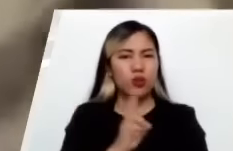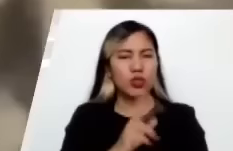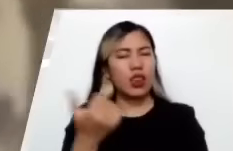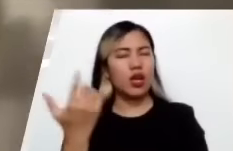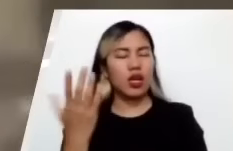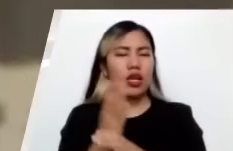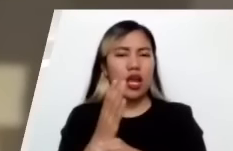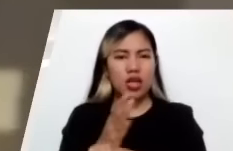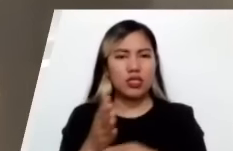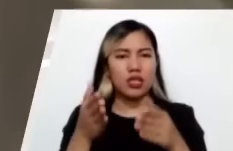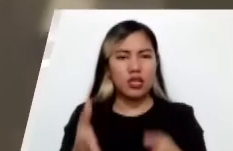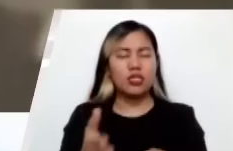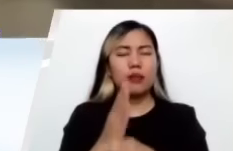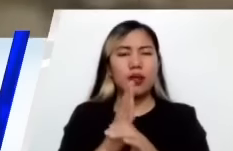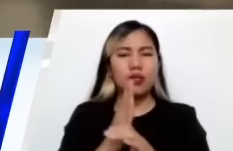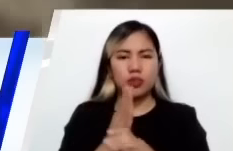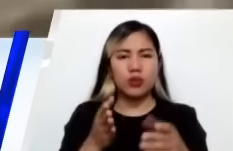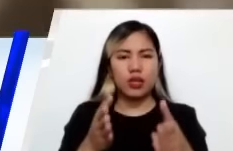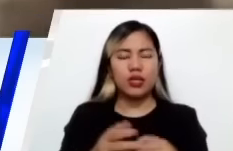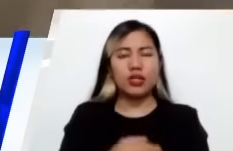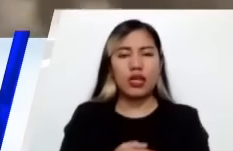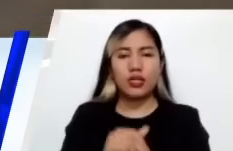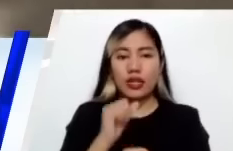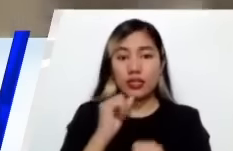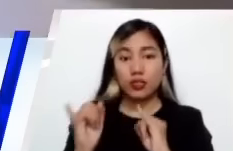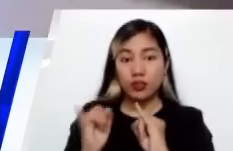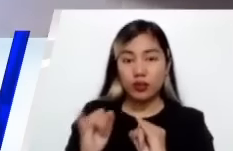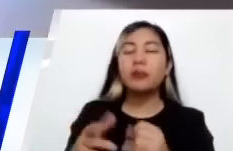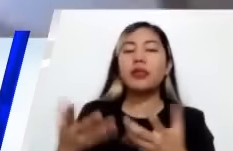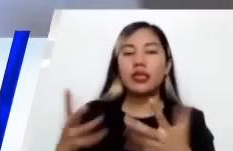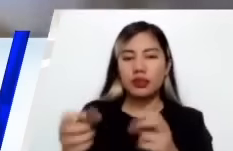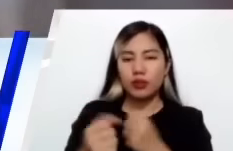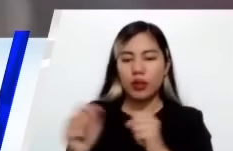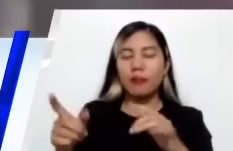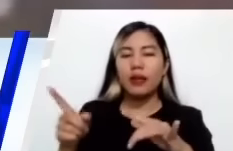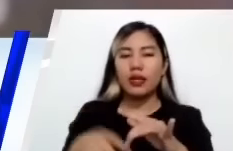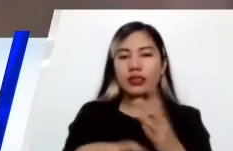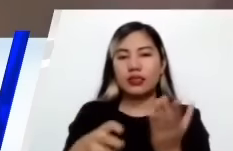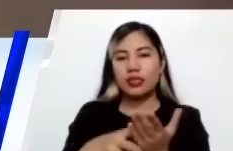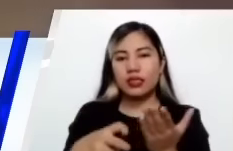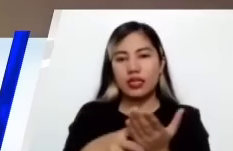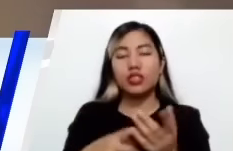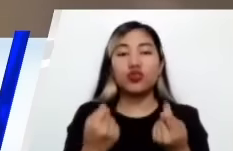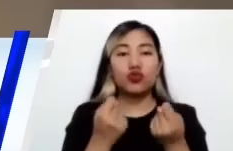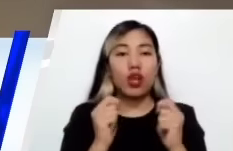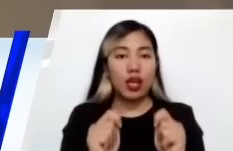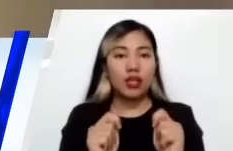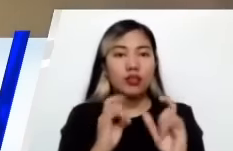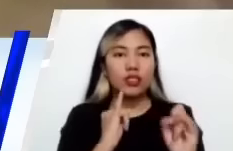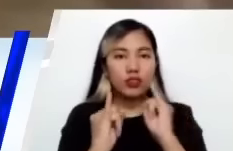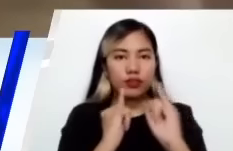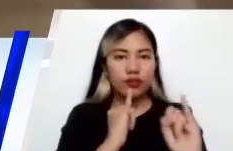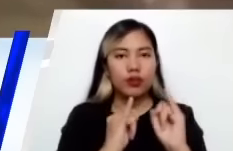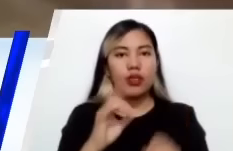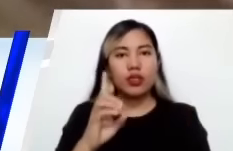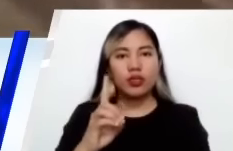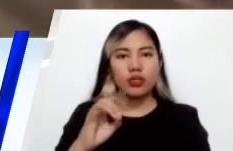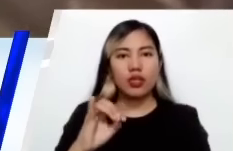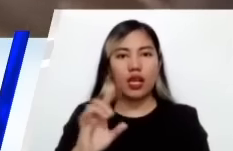ng pahayag ang driver na pinakawalan ng SAIC matapos tikitan. Sinusubukan naman namin kuna ng pahayag ang DILG.